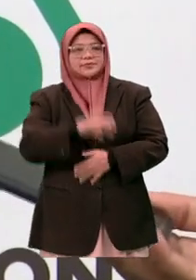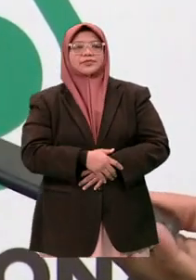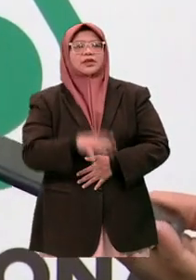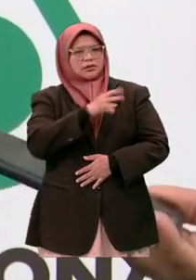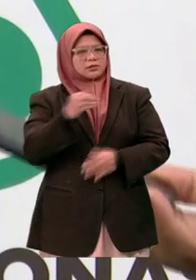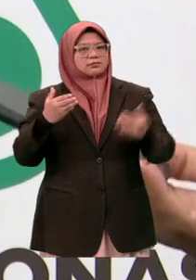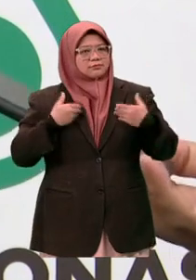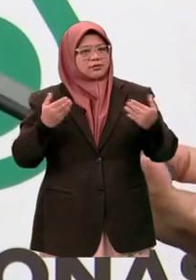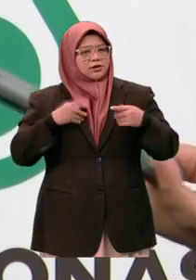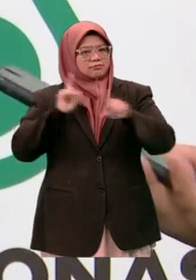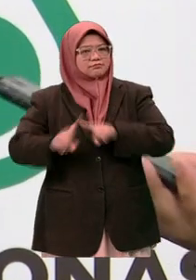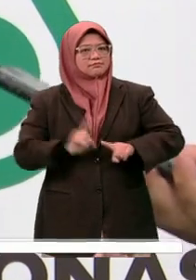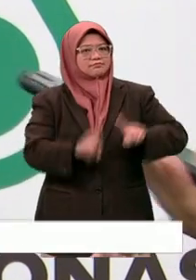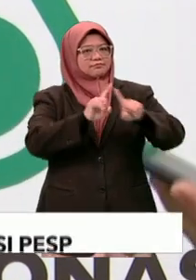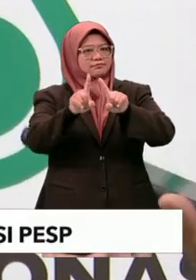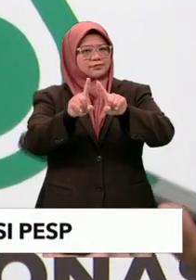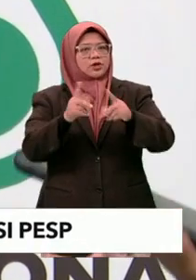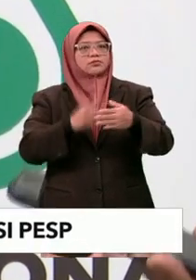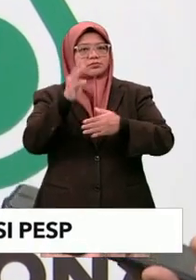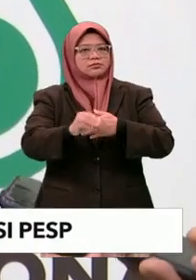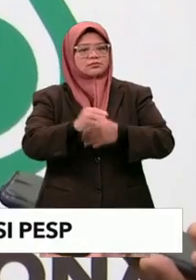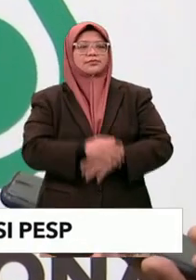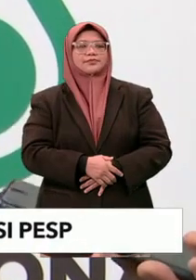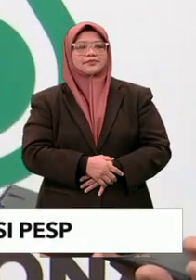ada berbagai-bagai jenis program.